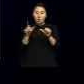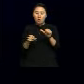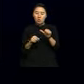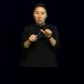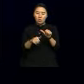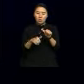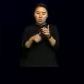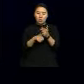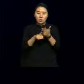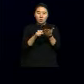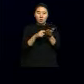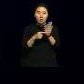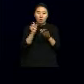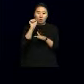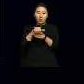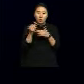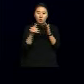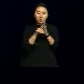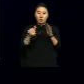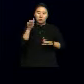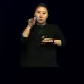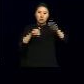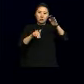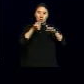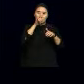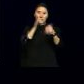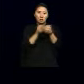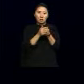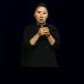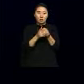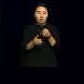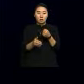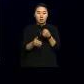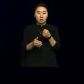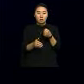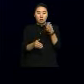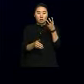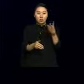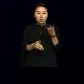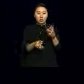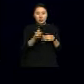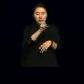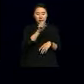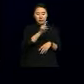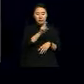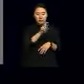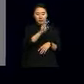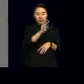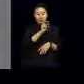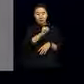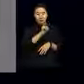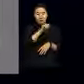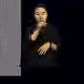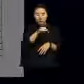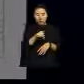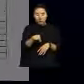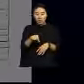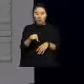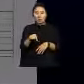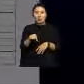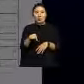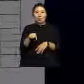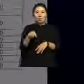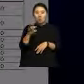대기 오염물질 배출 허용 기준의 차이 때문입니다. 세제곱미터당 10나노그램과 0.05밀리그램으로